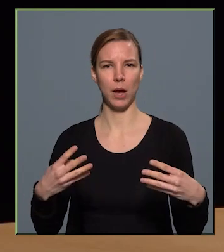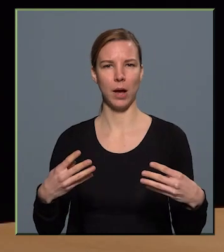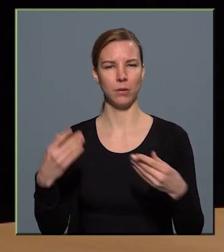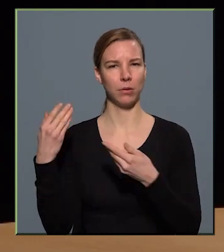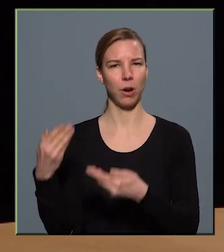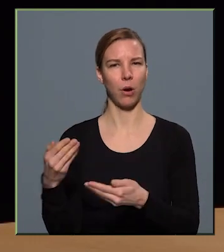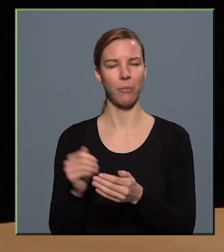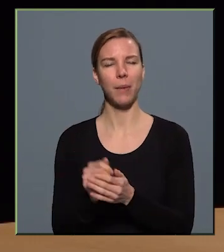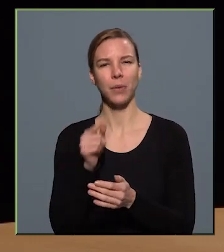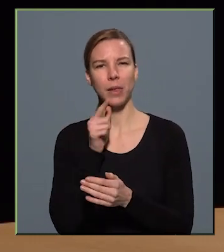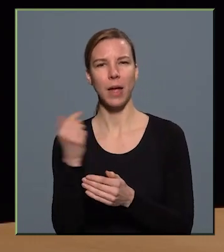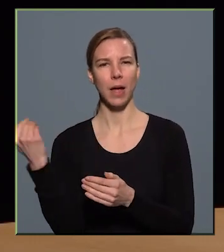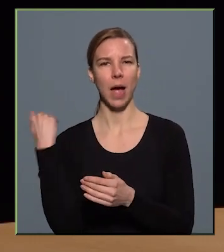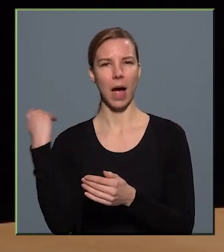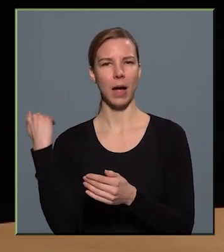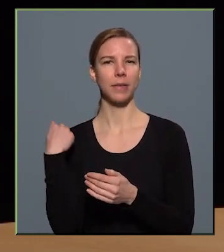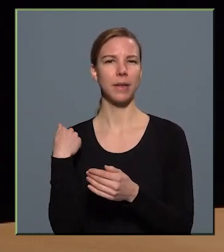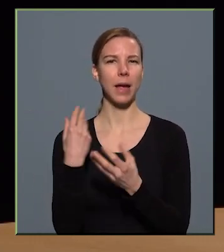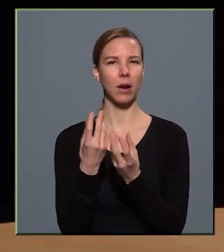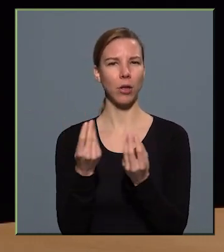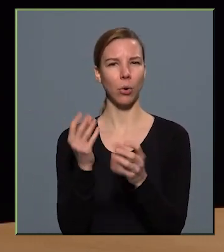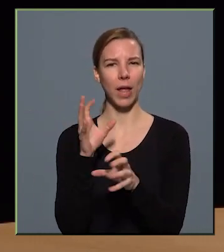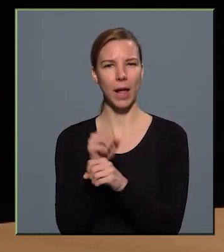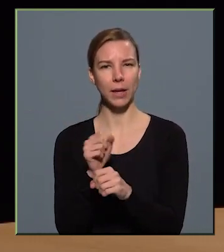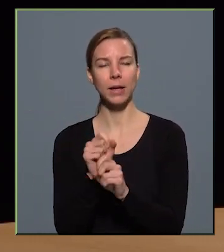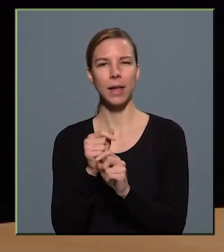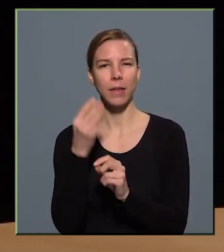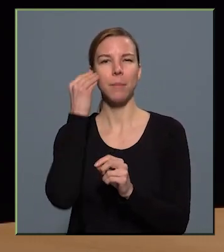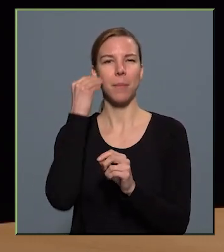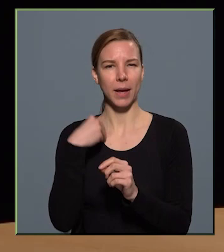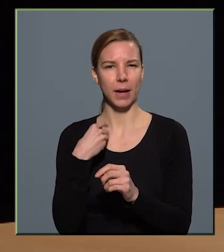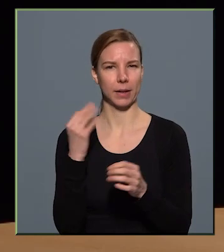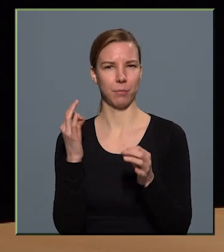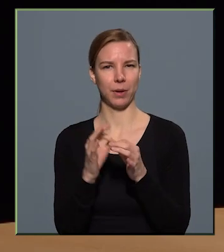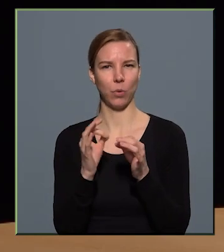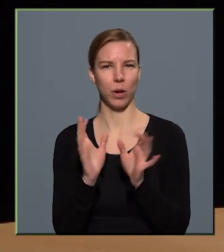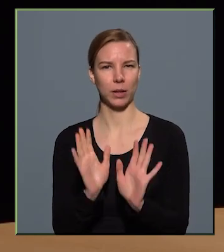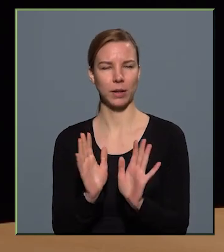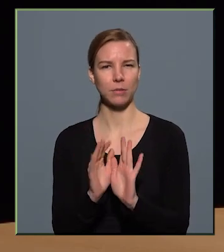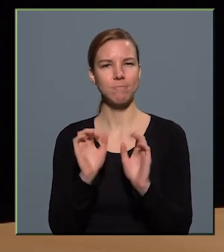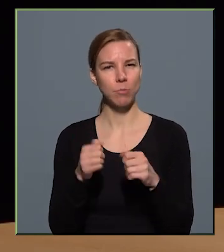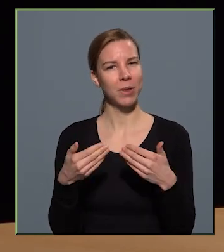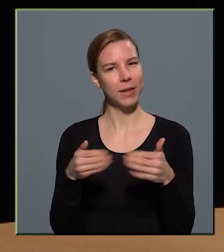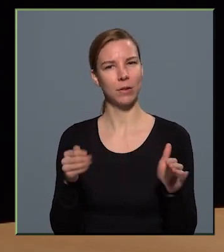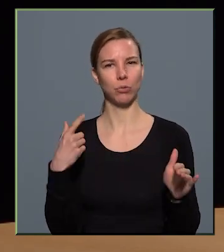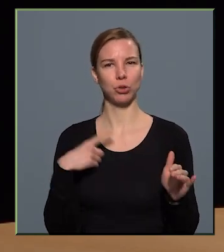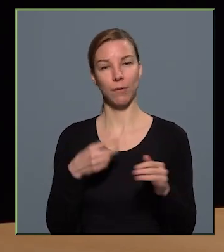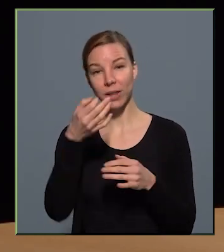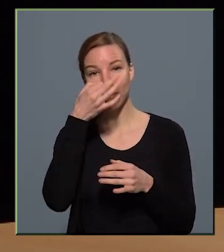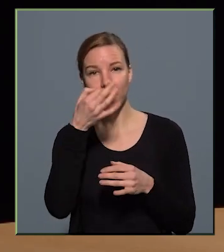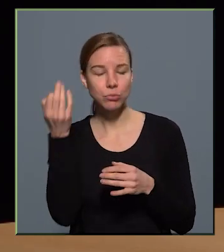ahol lehet háttéranyagokhoz jutni, egyáltalán meg lehet érteni, hogy mi történik. Volt erre egy nagyon komoly nyitottság,